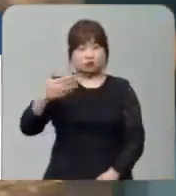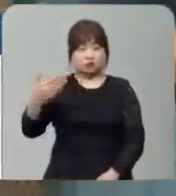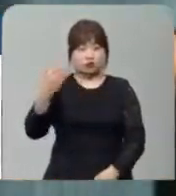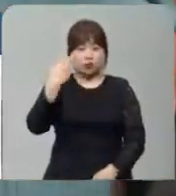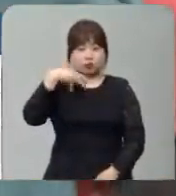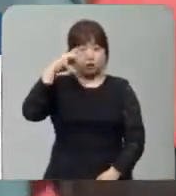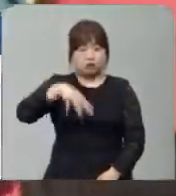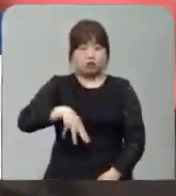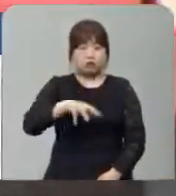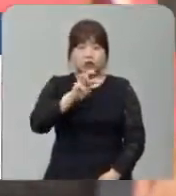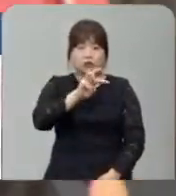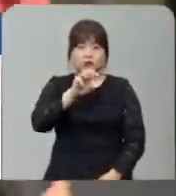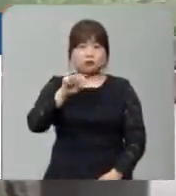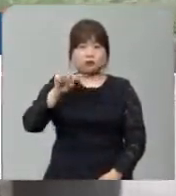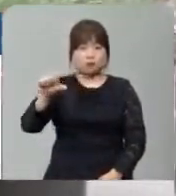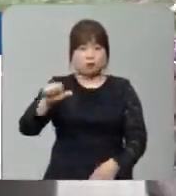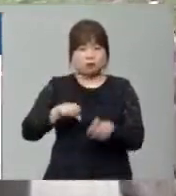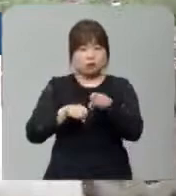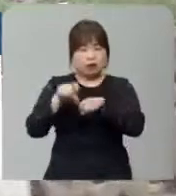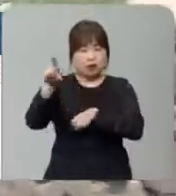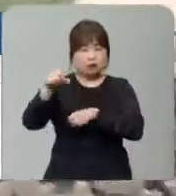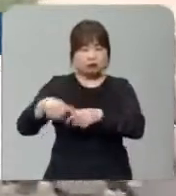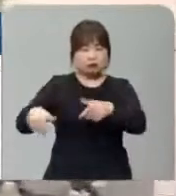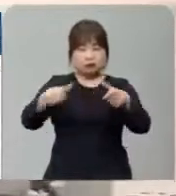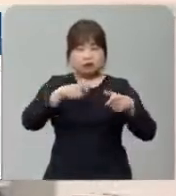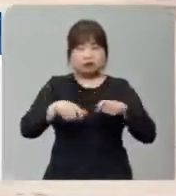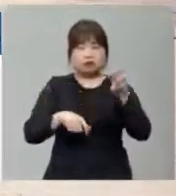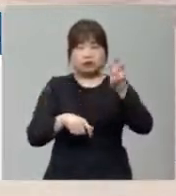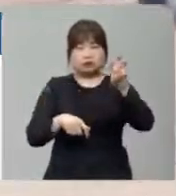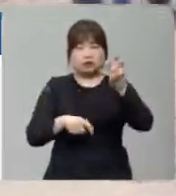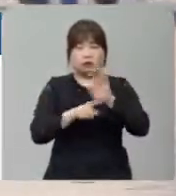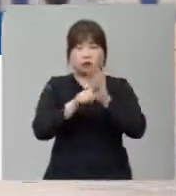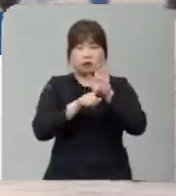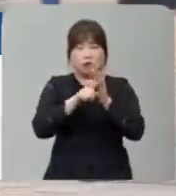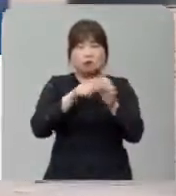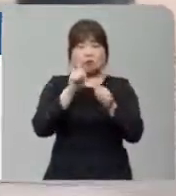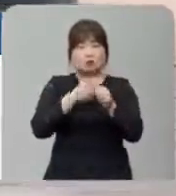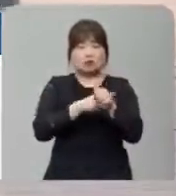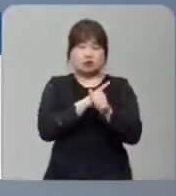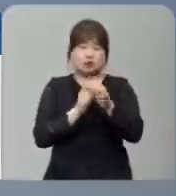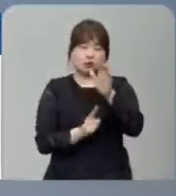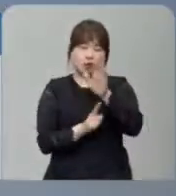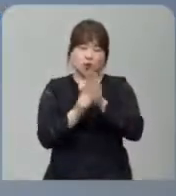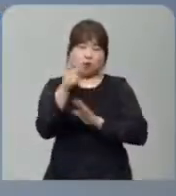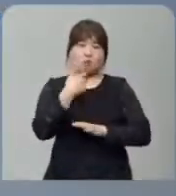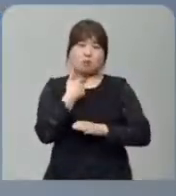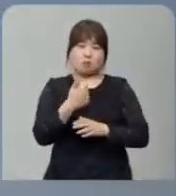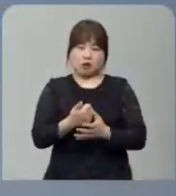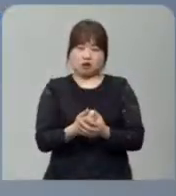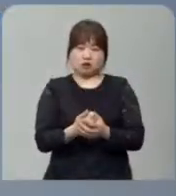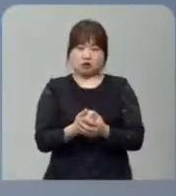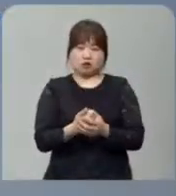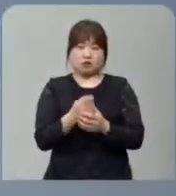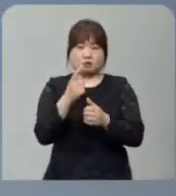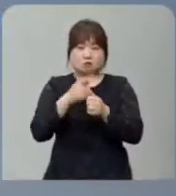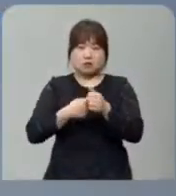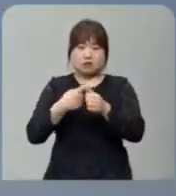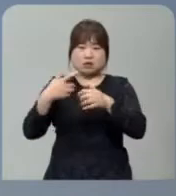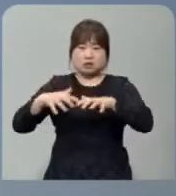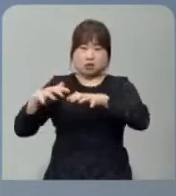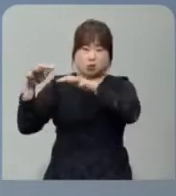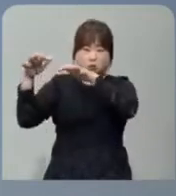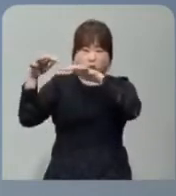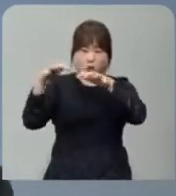30.5 등 대부분 지역의 30도를 웃돌아 울 들어 가장 높았습니다 동해 상에 고기압 영향으로 맑은